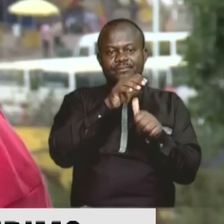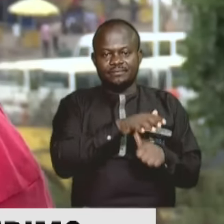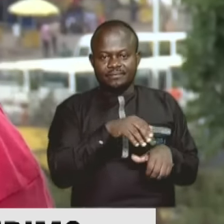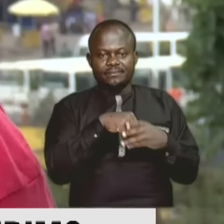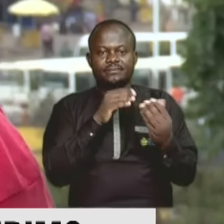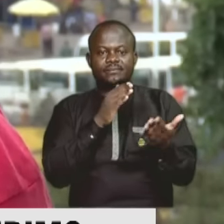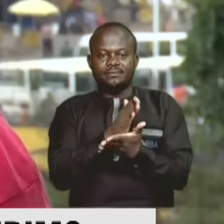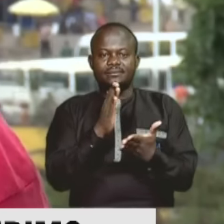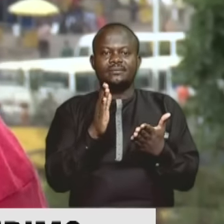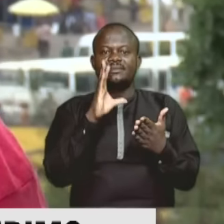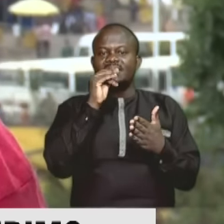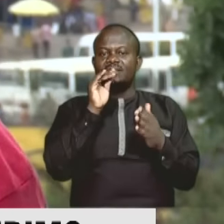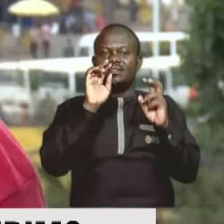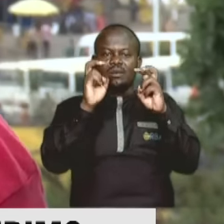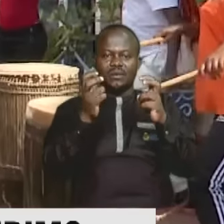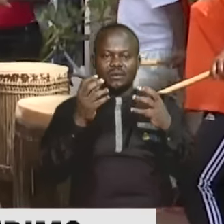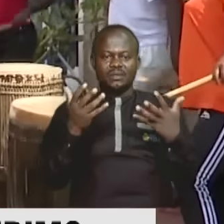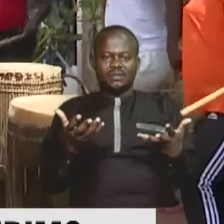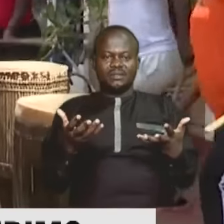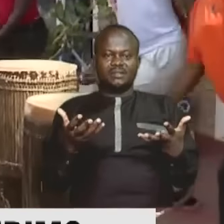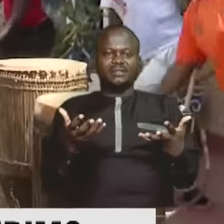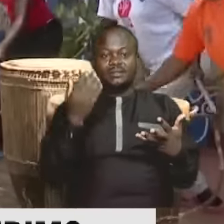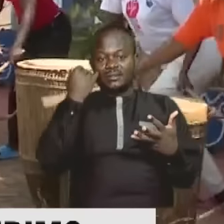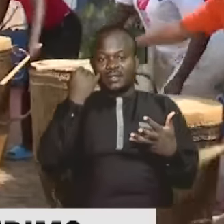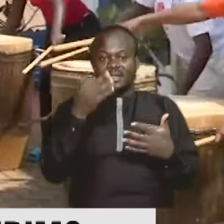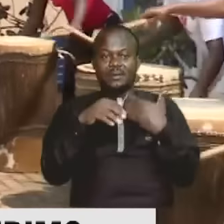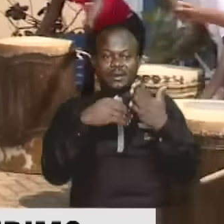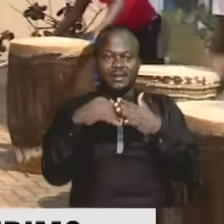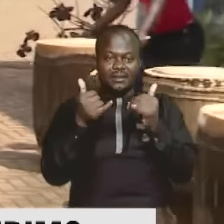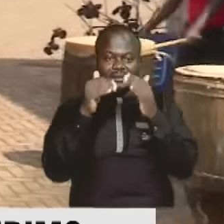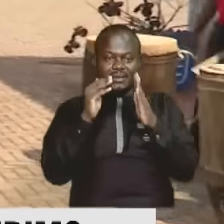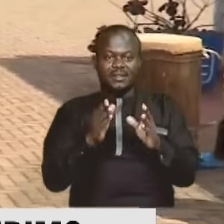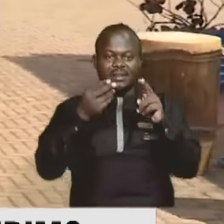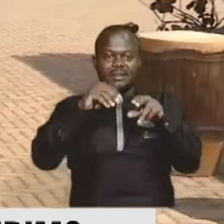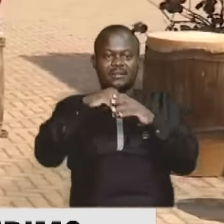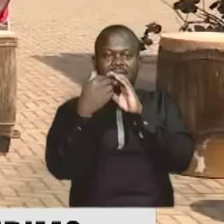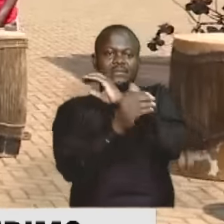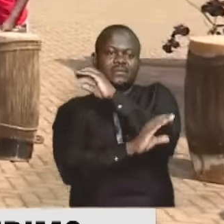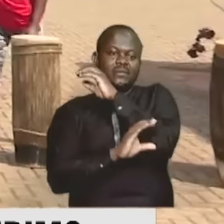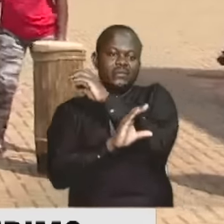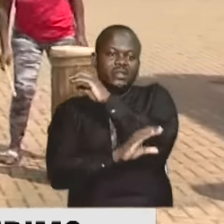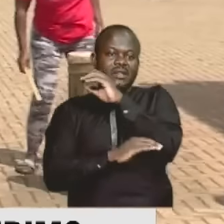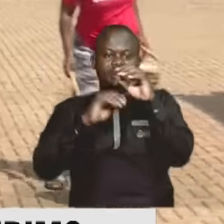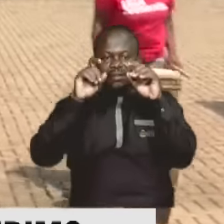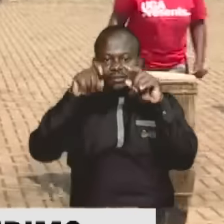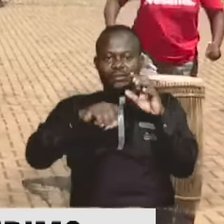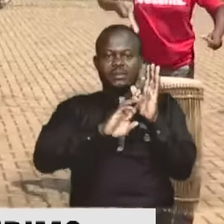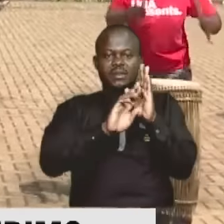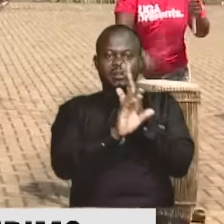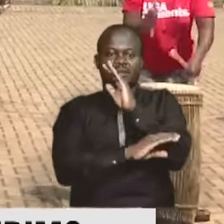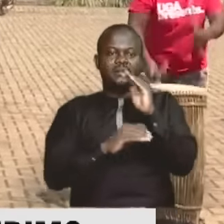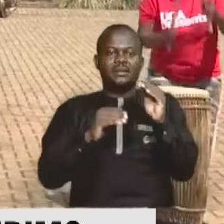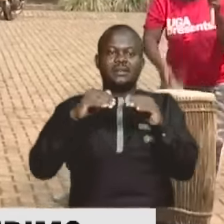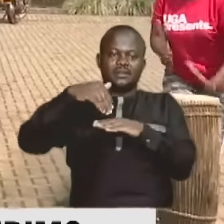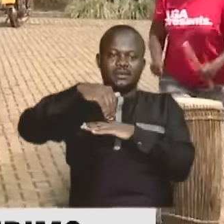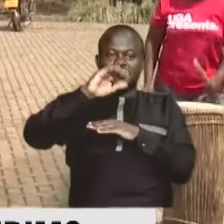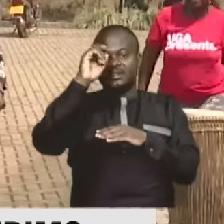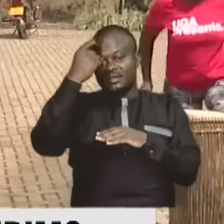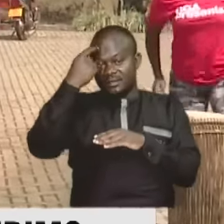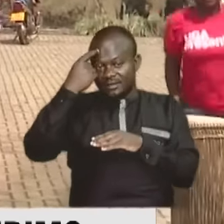byukuri bakavuga ngo nimba hari mikino runaka yabaye mu mahanga tugomba guserukira igihugu twoherejwe na